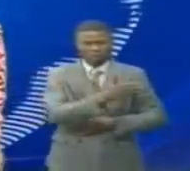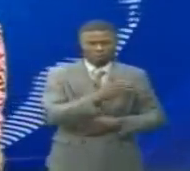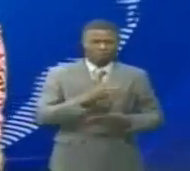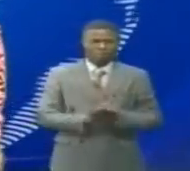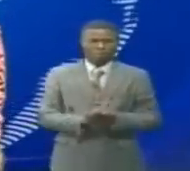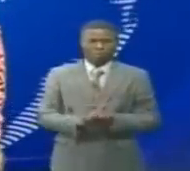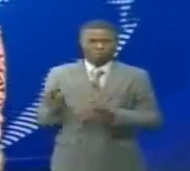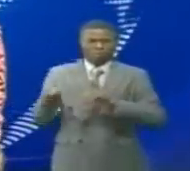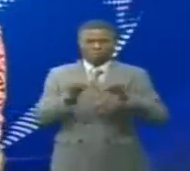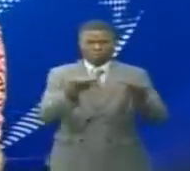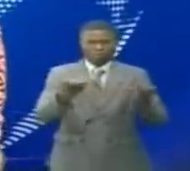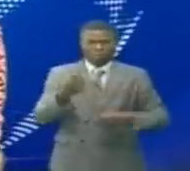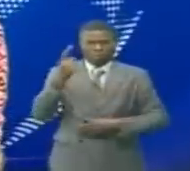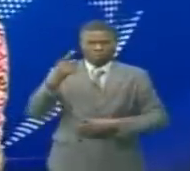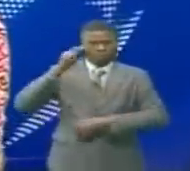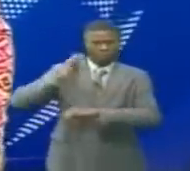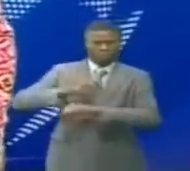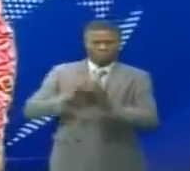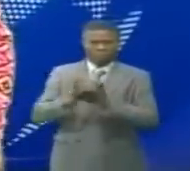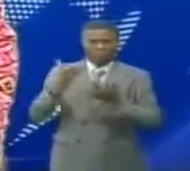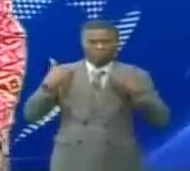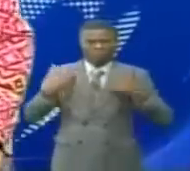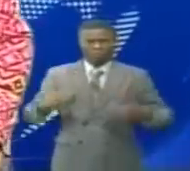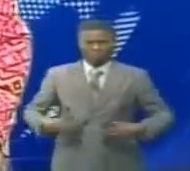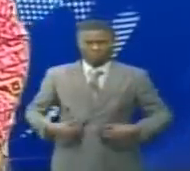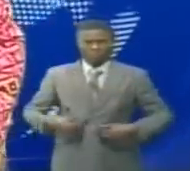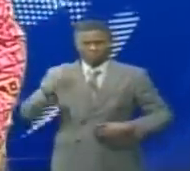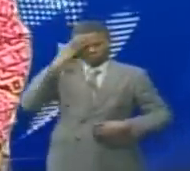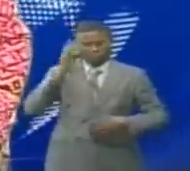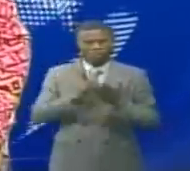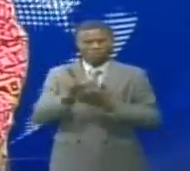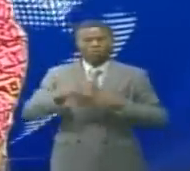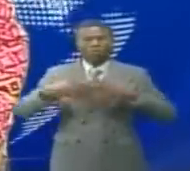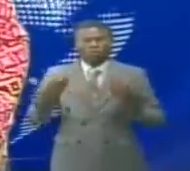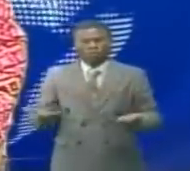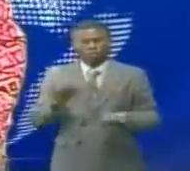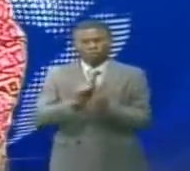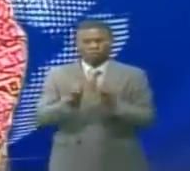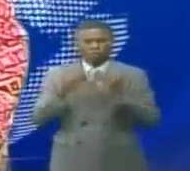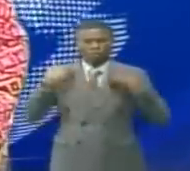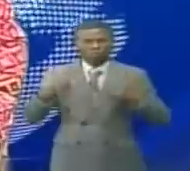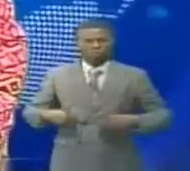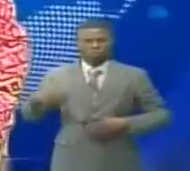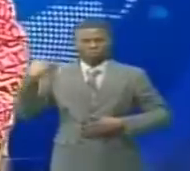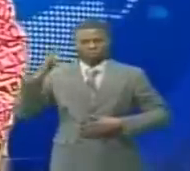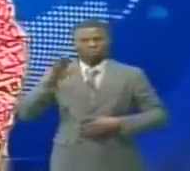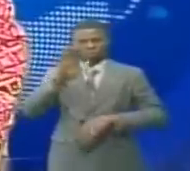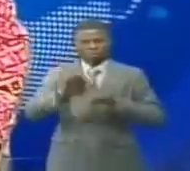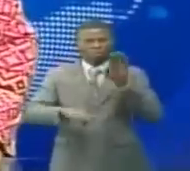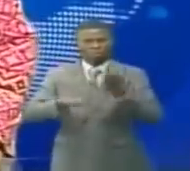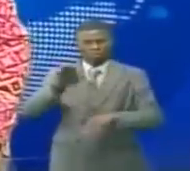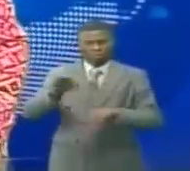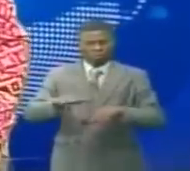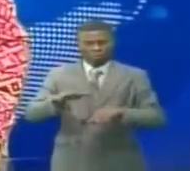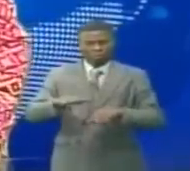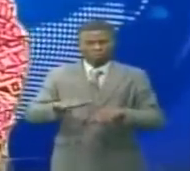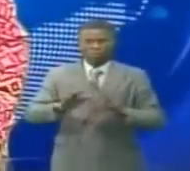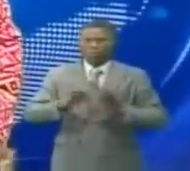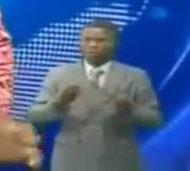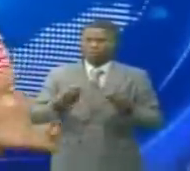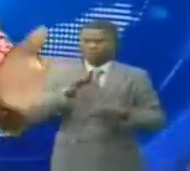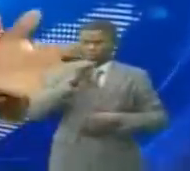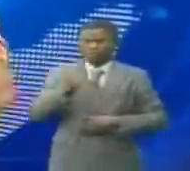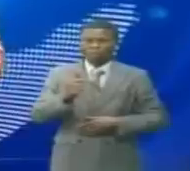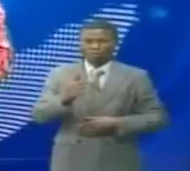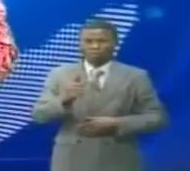cette mise en place clinique juridique droit à la santé. Connaître ses droits en matière de santé publique, la démarche n'est pas toujours si facile,